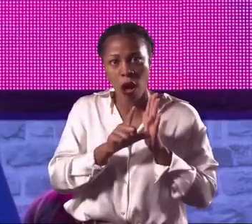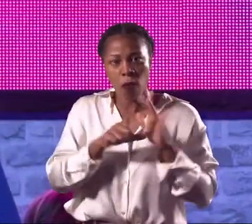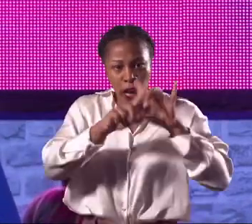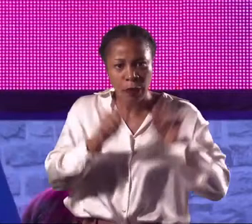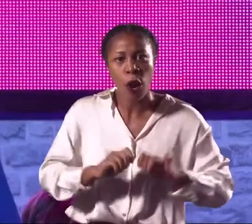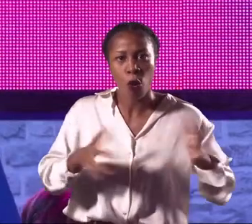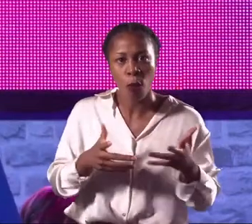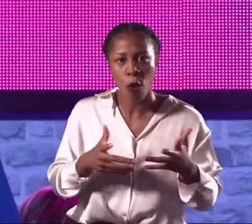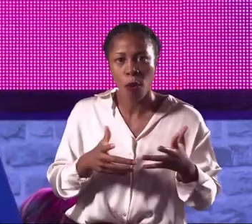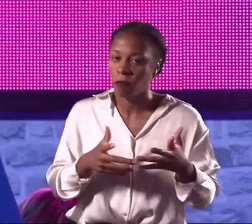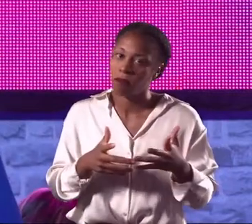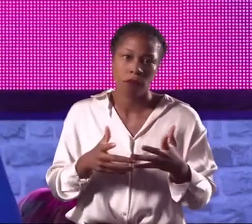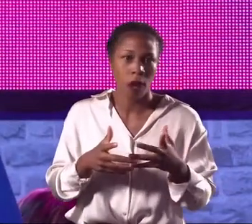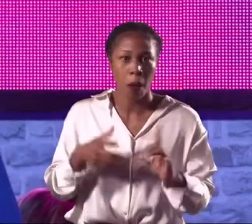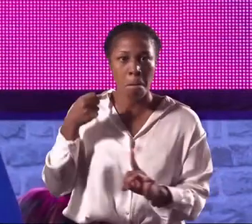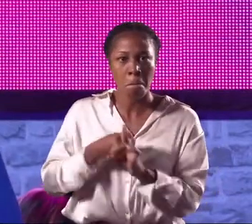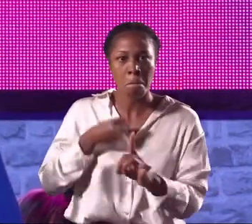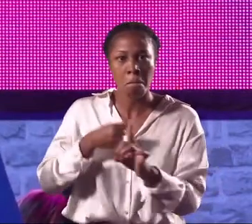force.